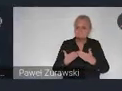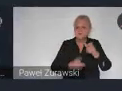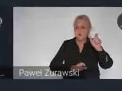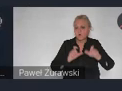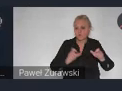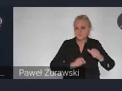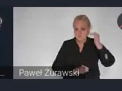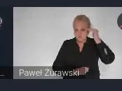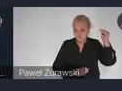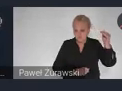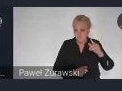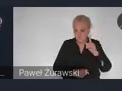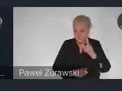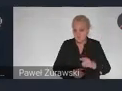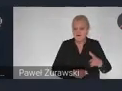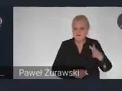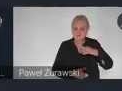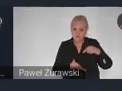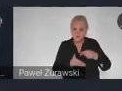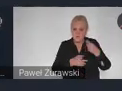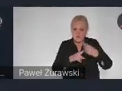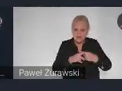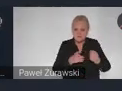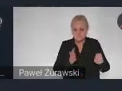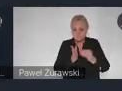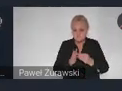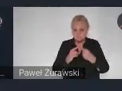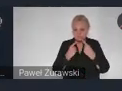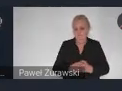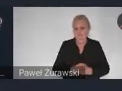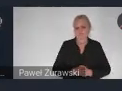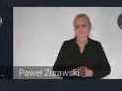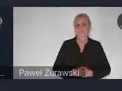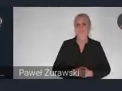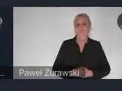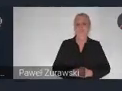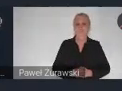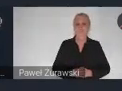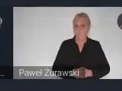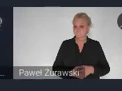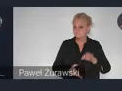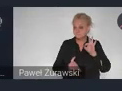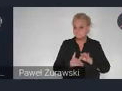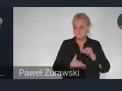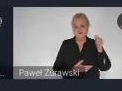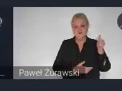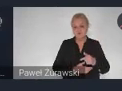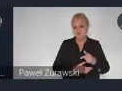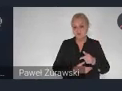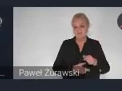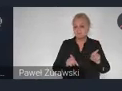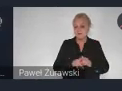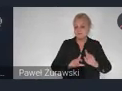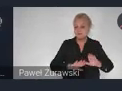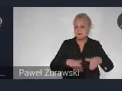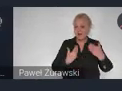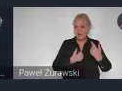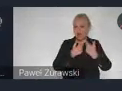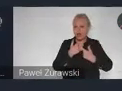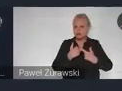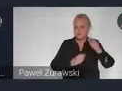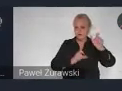osób dorosłych warto ten element podkreślać z całą pewnością trzeba będzie również podać liczbę